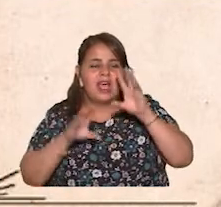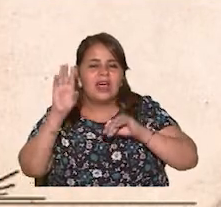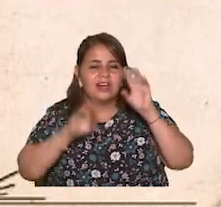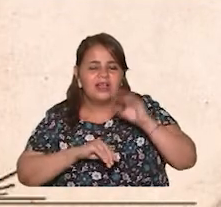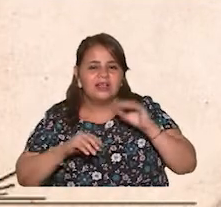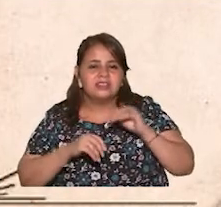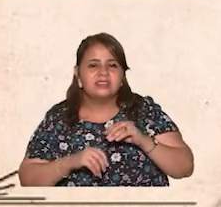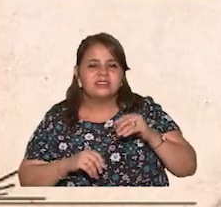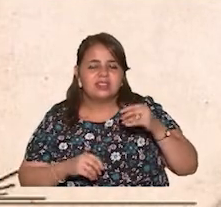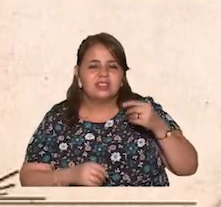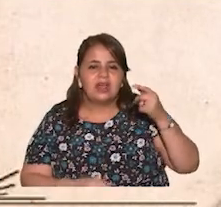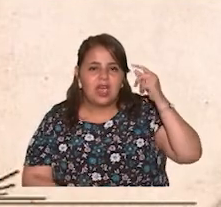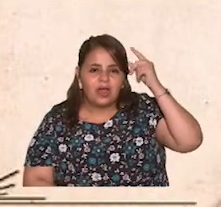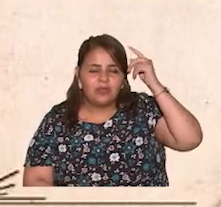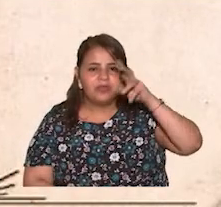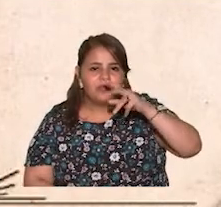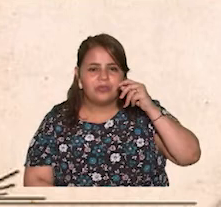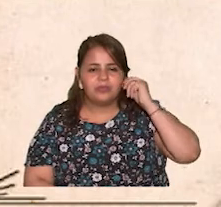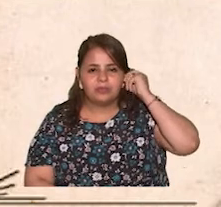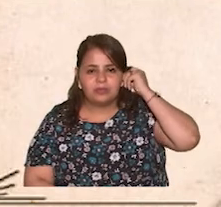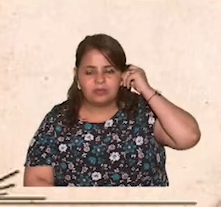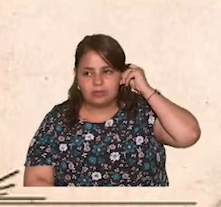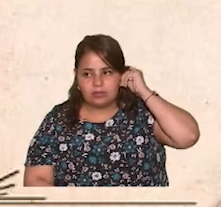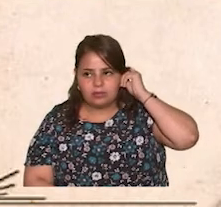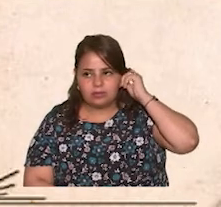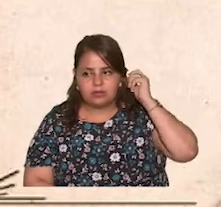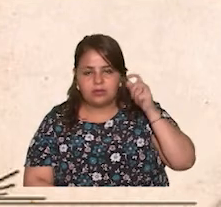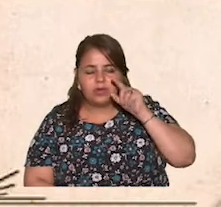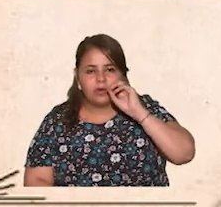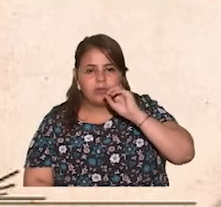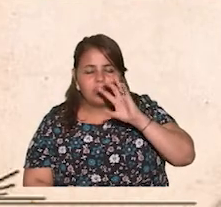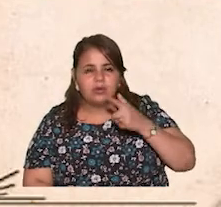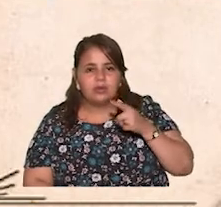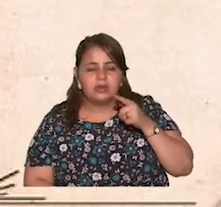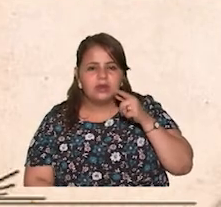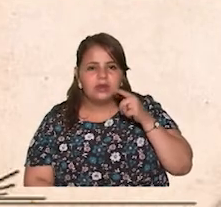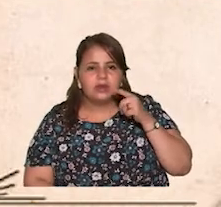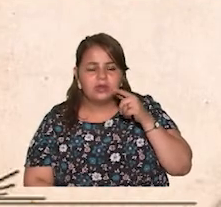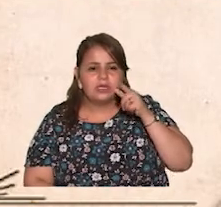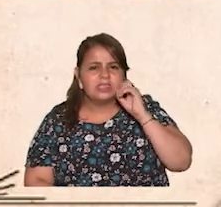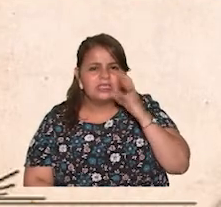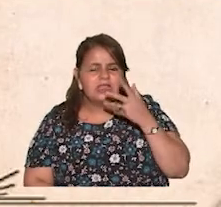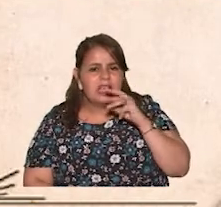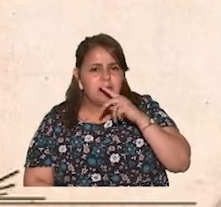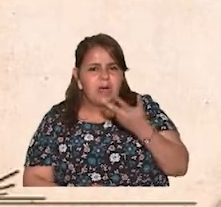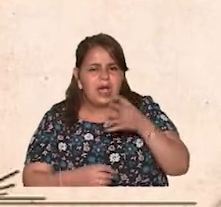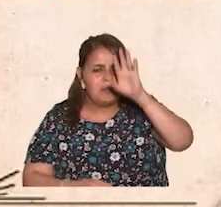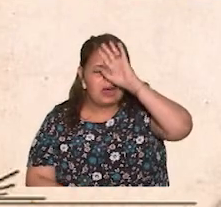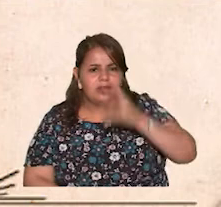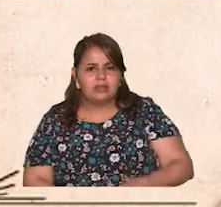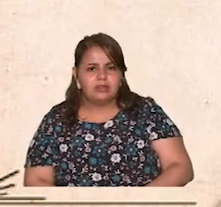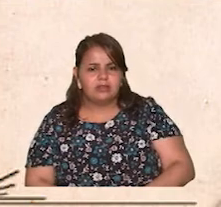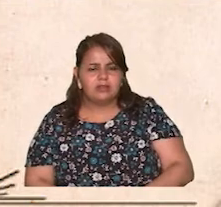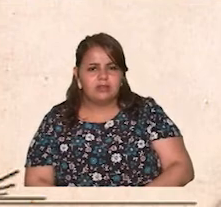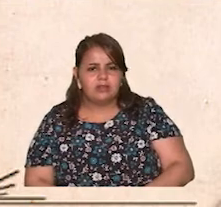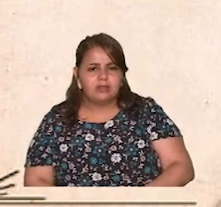له فليقتل الرجل. فرجع قال له انت هو الرجل، مش قال له انت ازاي بتتكلم مع الملك. فكر كده